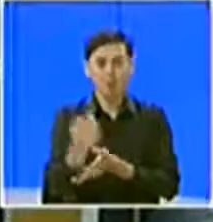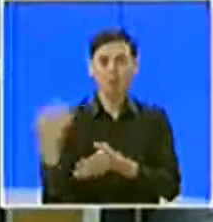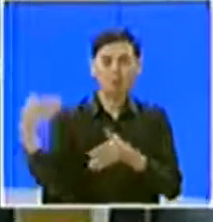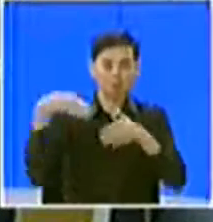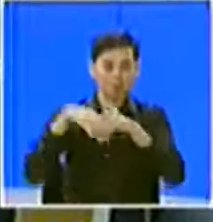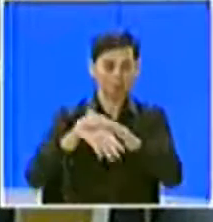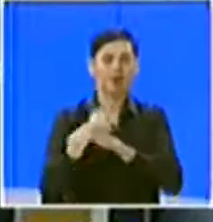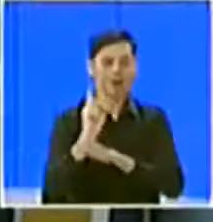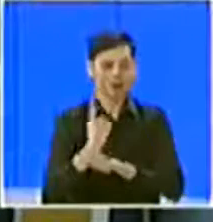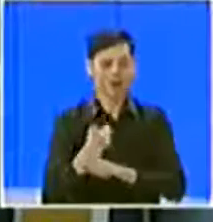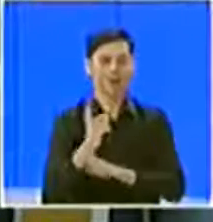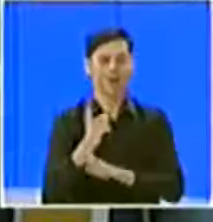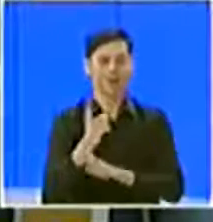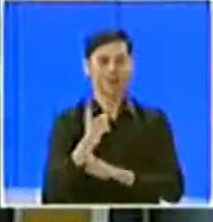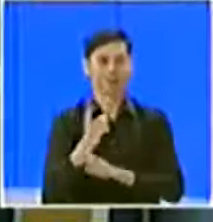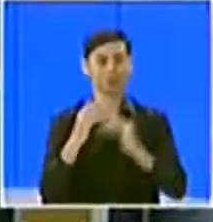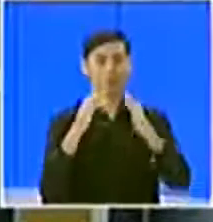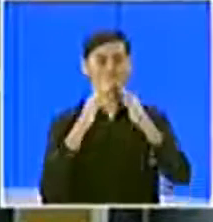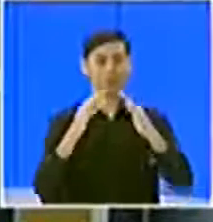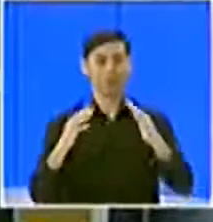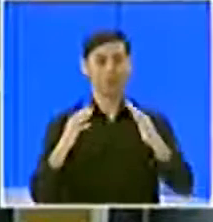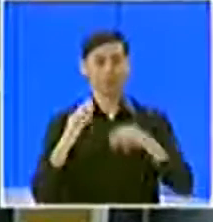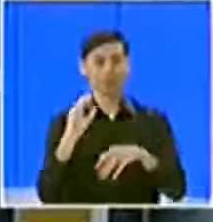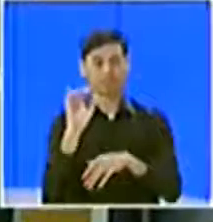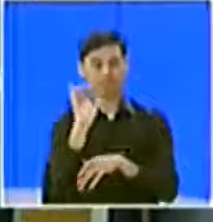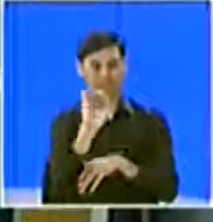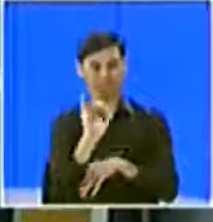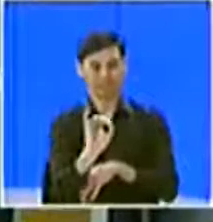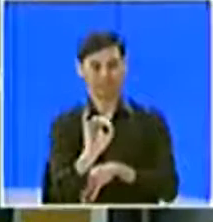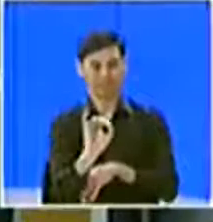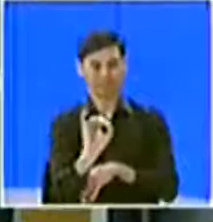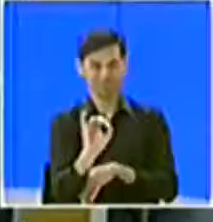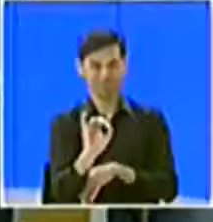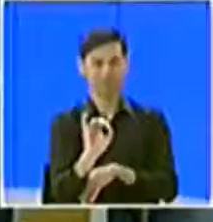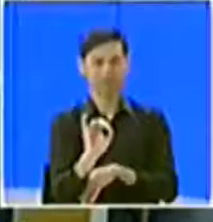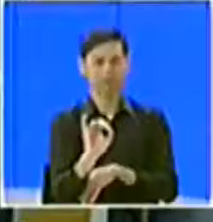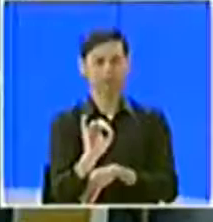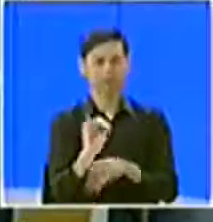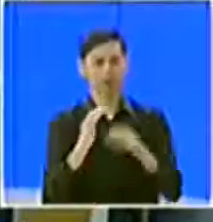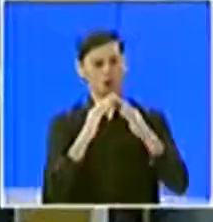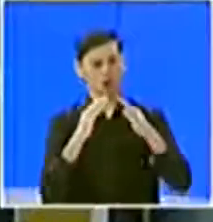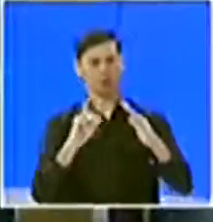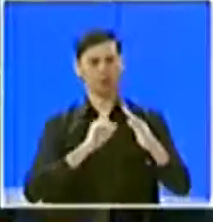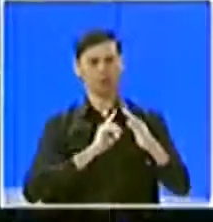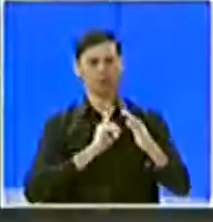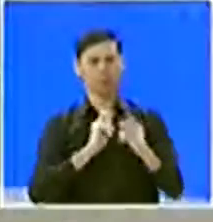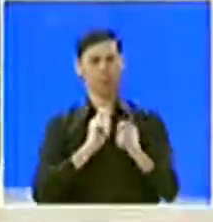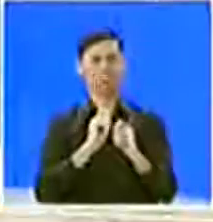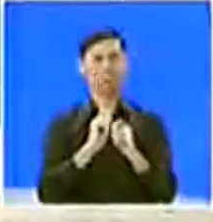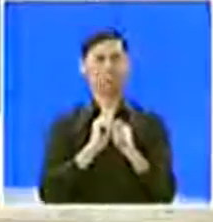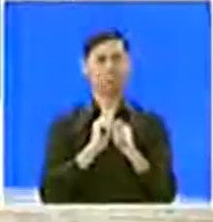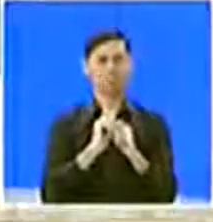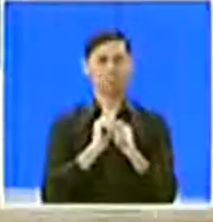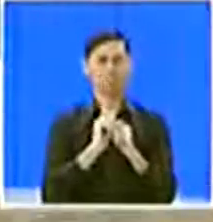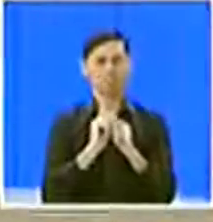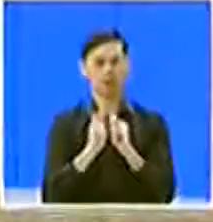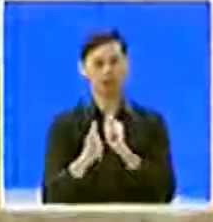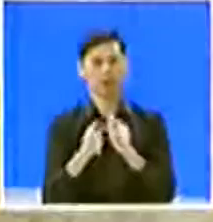walaupun kumuh tempat kita sendiri nggak bayar, kalau di sini kan harus bayar.